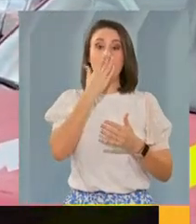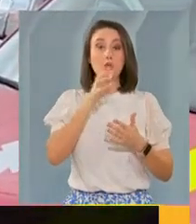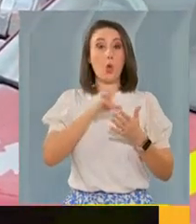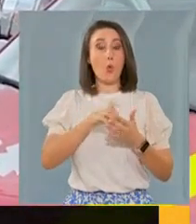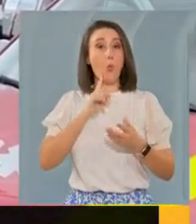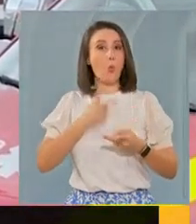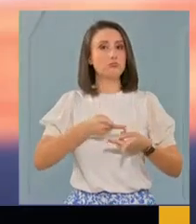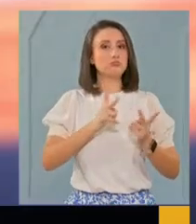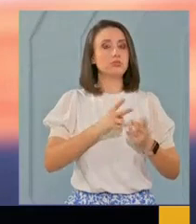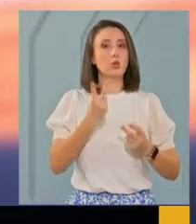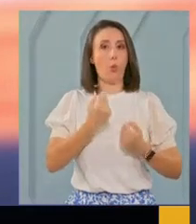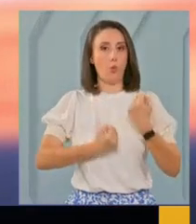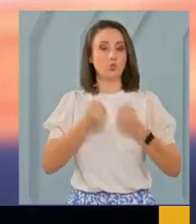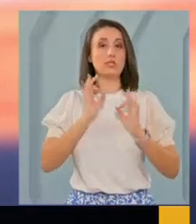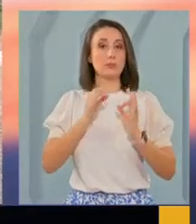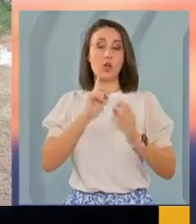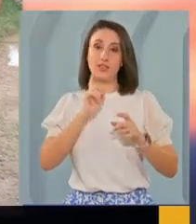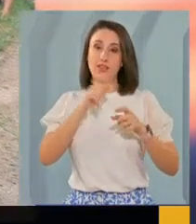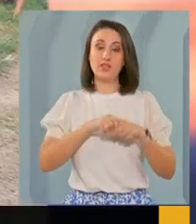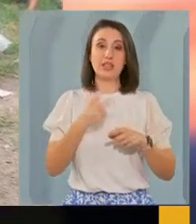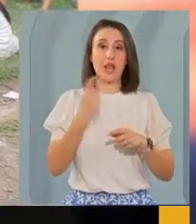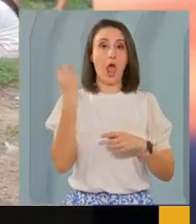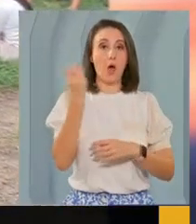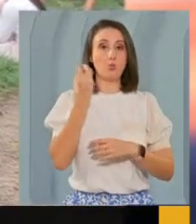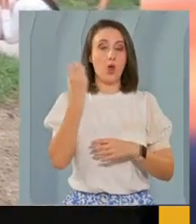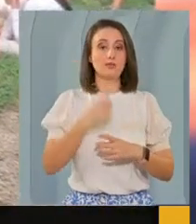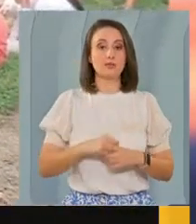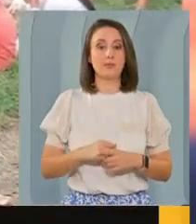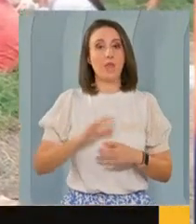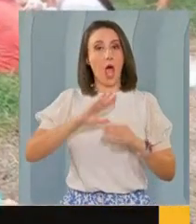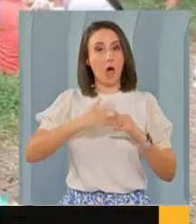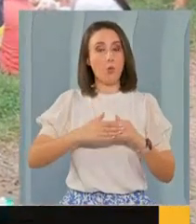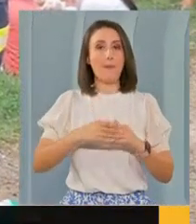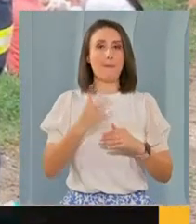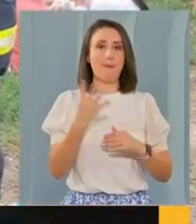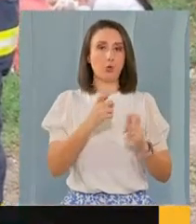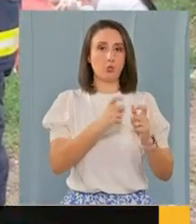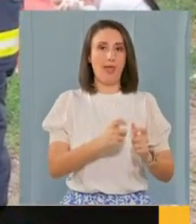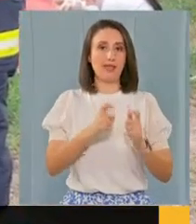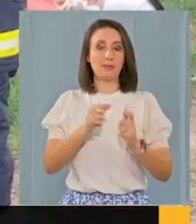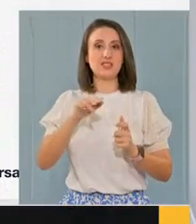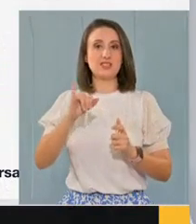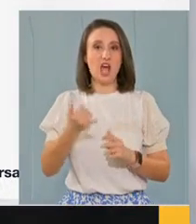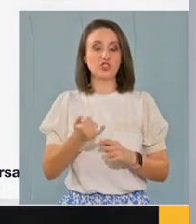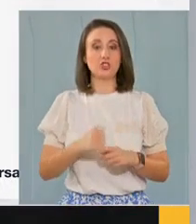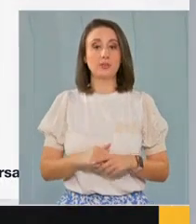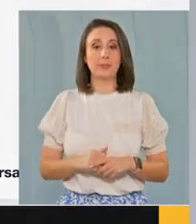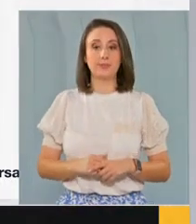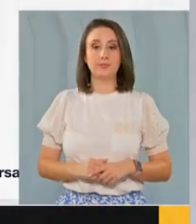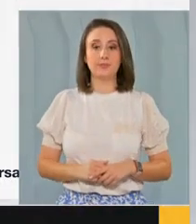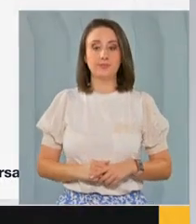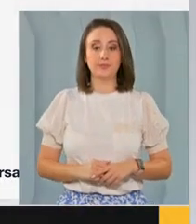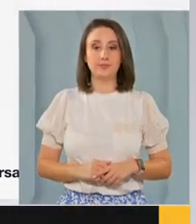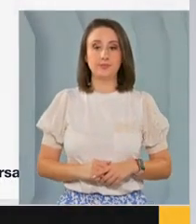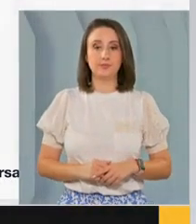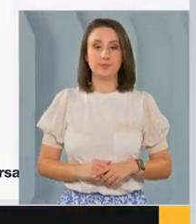au fost trimise 2 autospeciale de intervenție și 3 ambulanțe SMURD, alături de 4 echipaje ale SAJ Dâmbovița. Din primele informații,